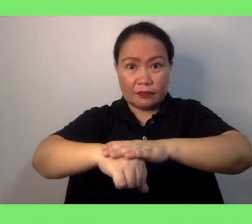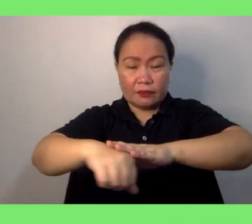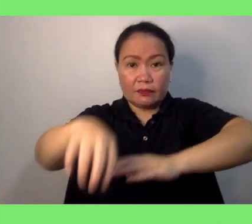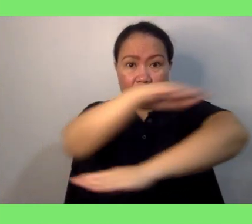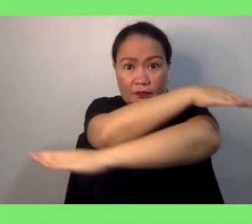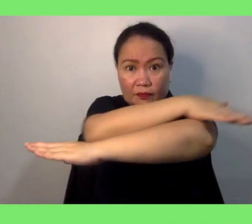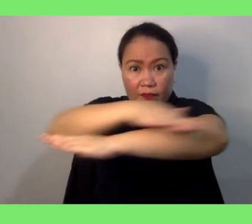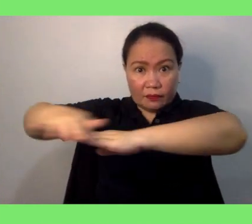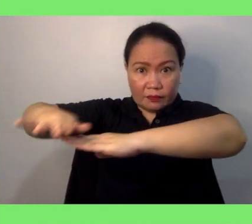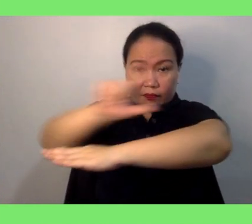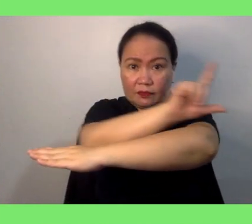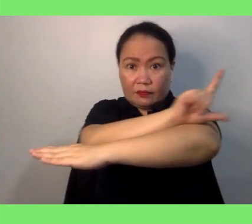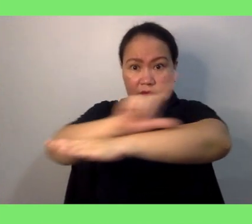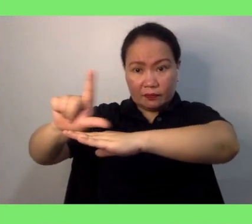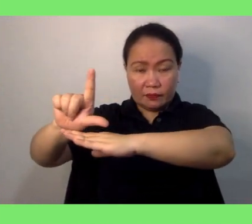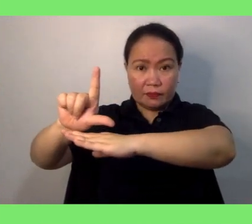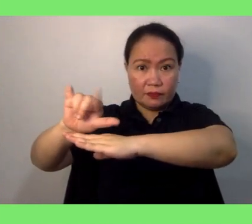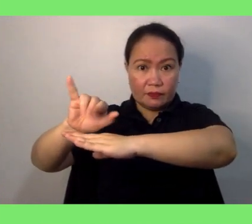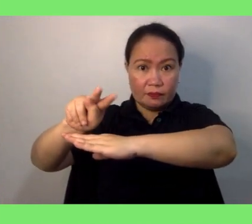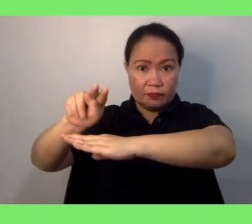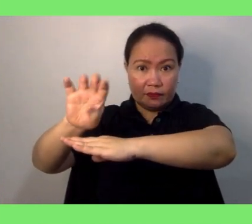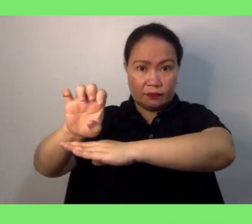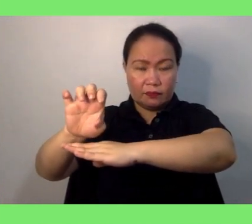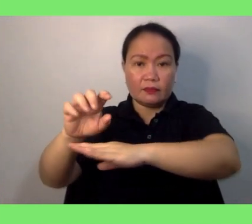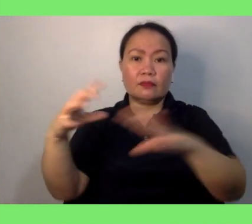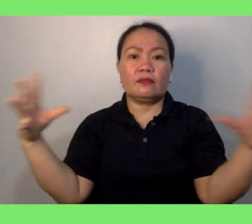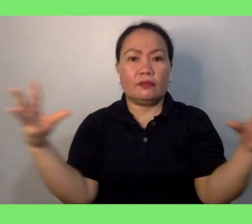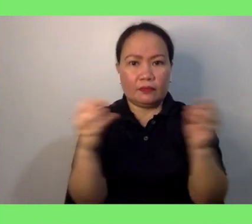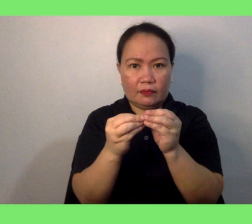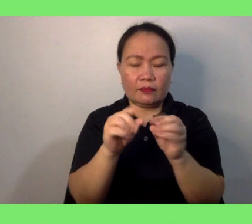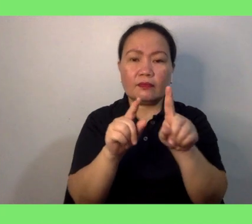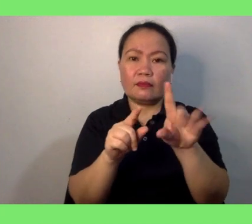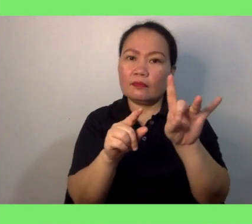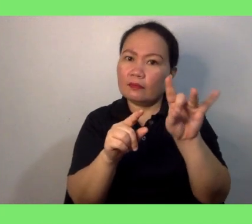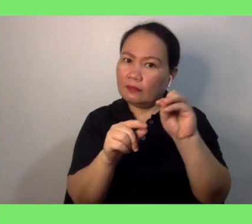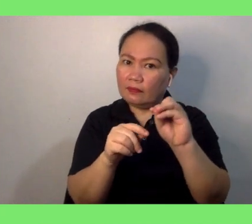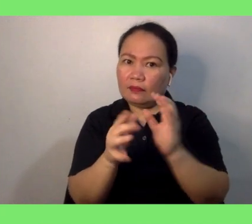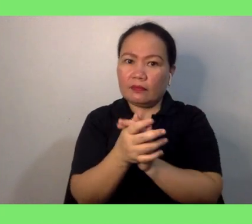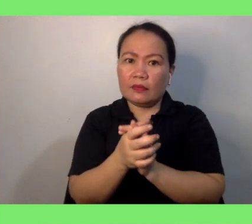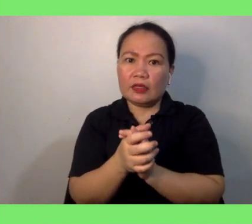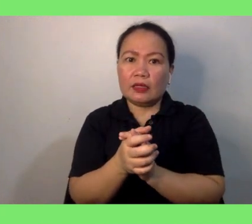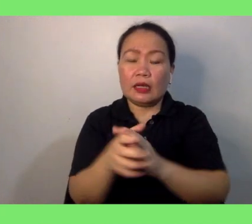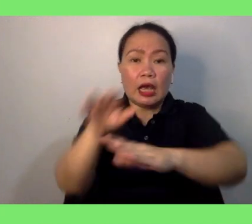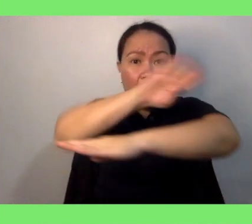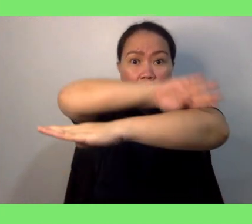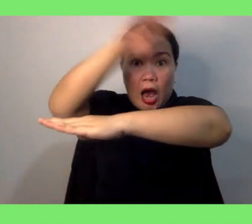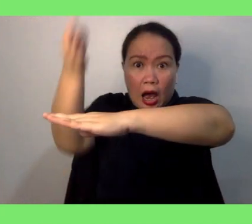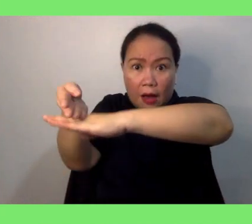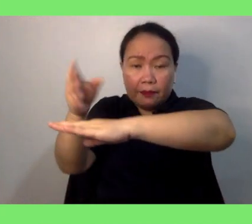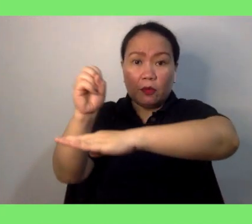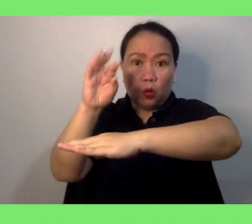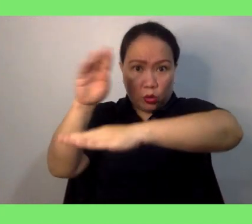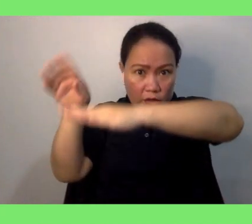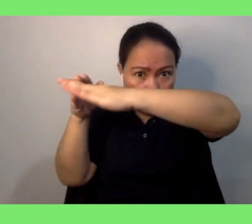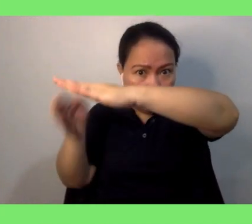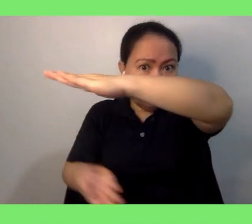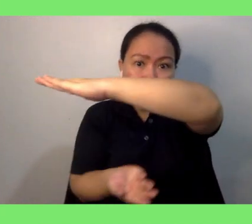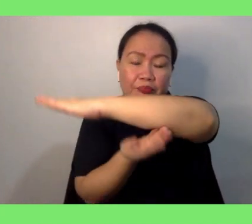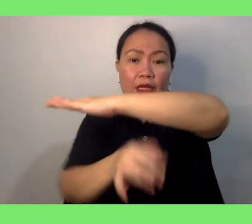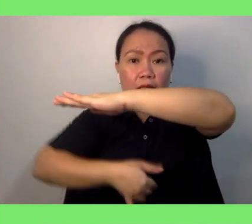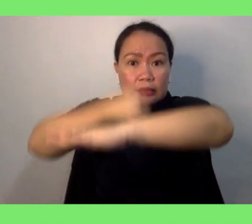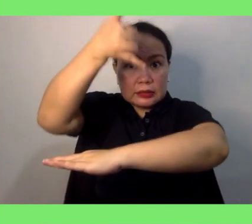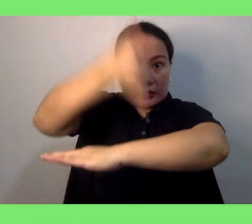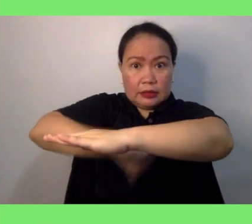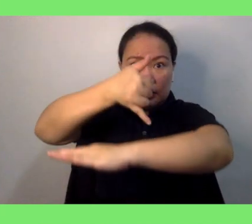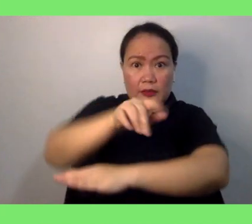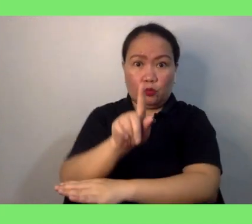ito, lahat ng angles na nasa isang line, 180 po dapat yan. Ganon din dito sa taas. Lahat nitong angles na to, we